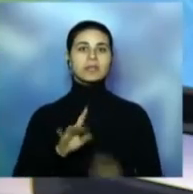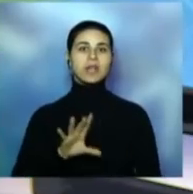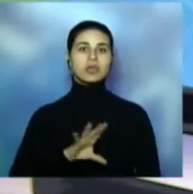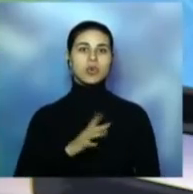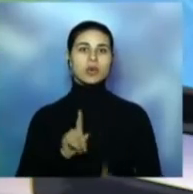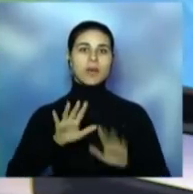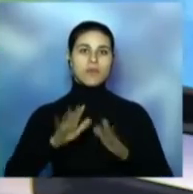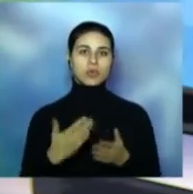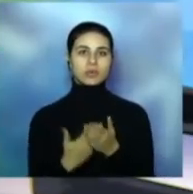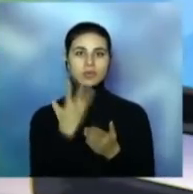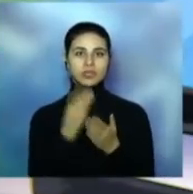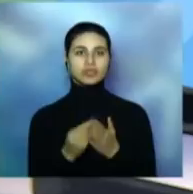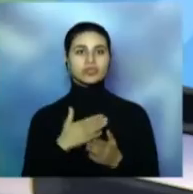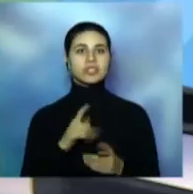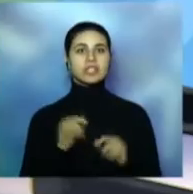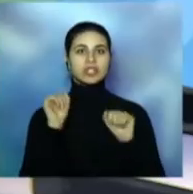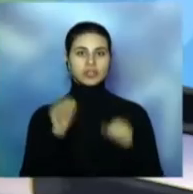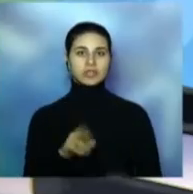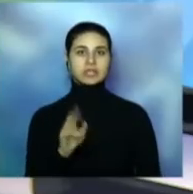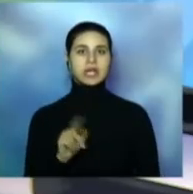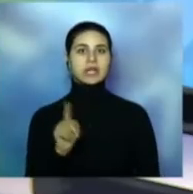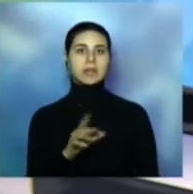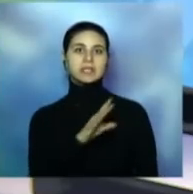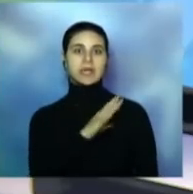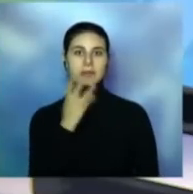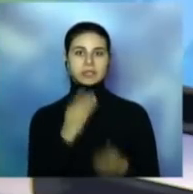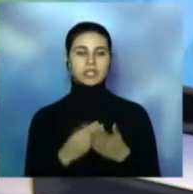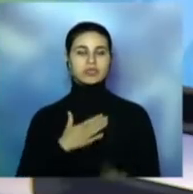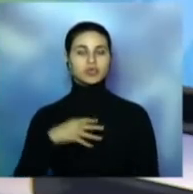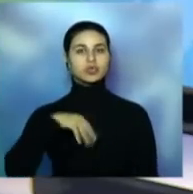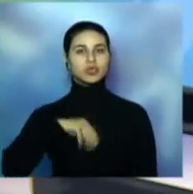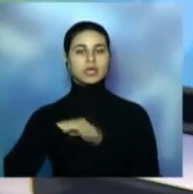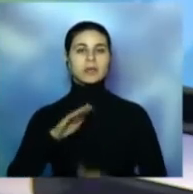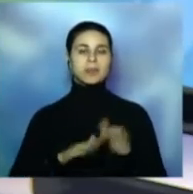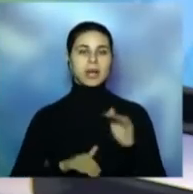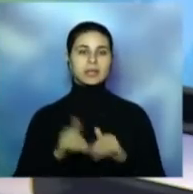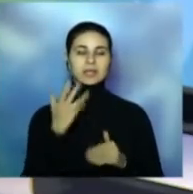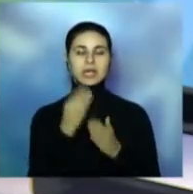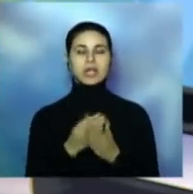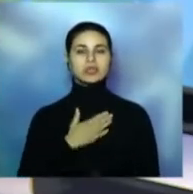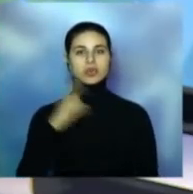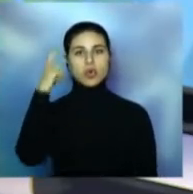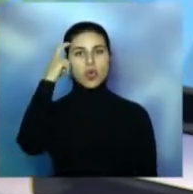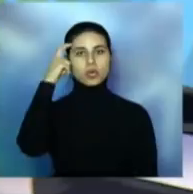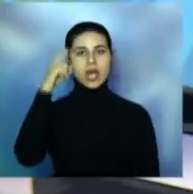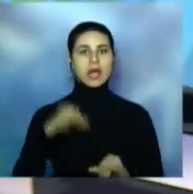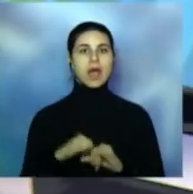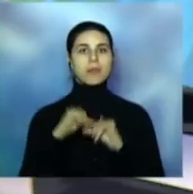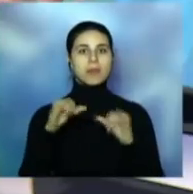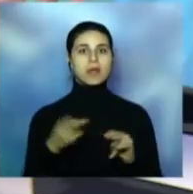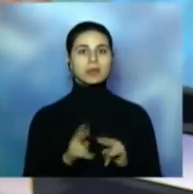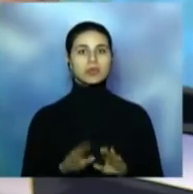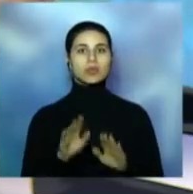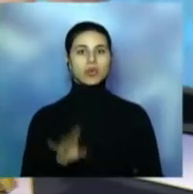მოვლენის შესახებ, რაც ჩვენ შევძელით. და რამაც გაამდიდრა ჩვენი სულიერი პრაქტიკა, გაამდიდრა ჩვენი გონიერება, იმიტომ რომ